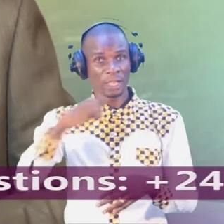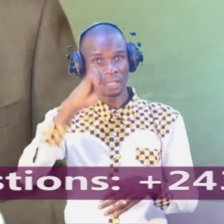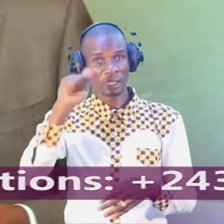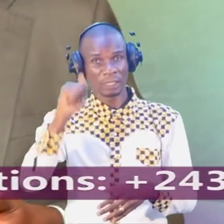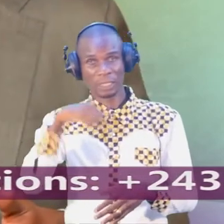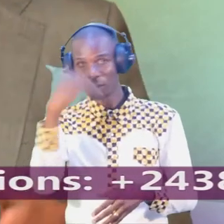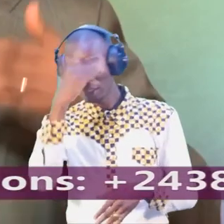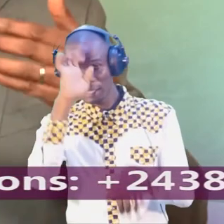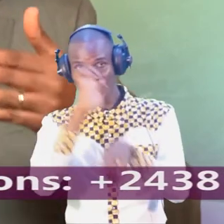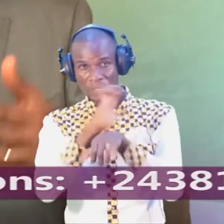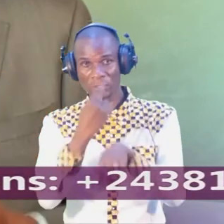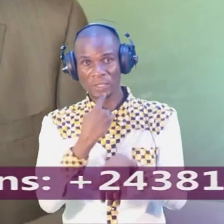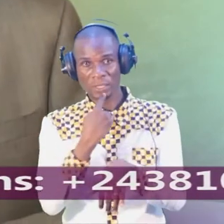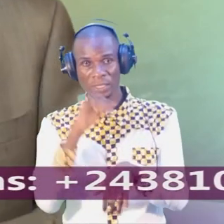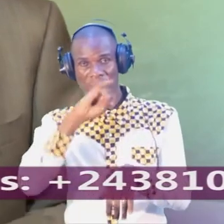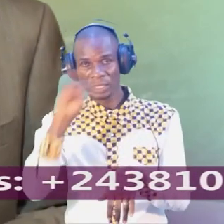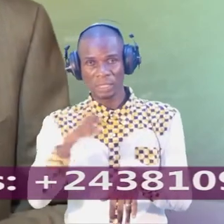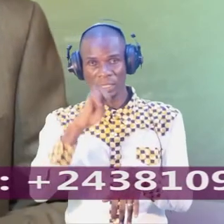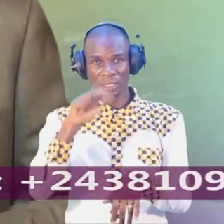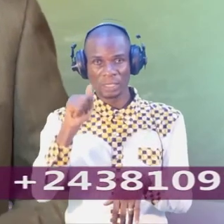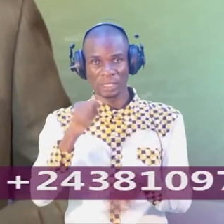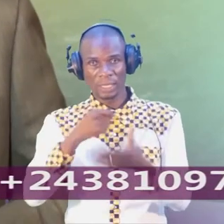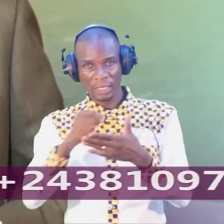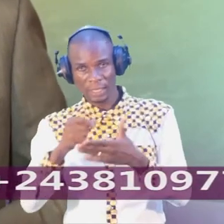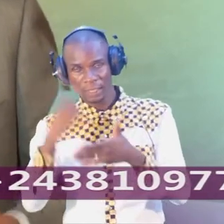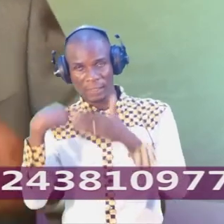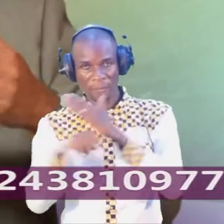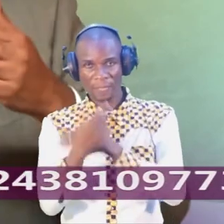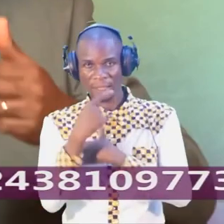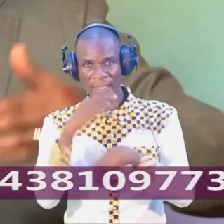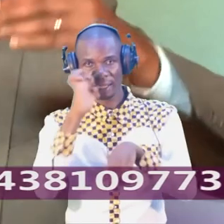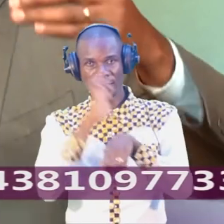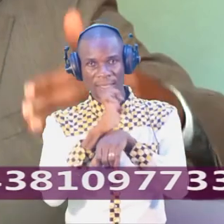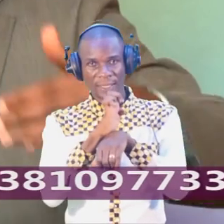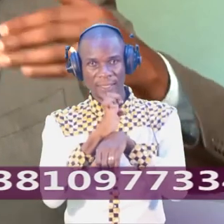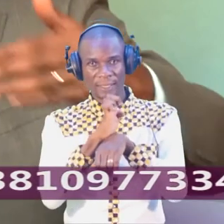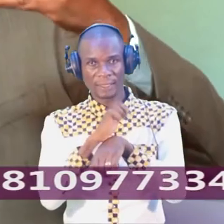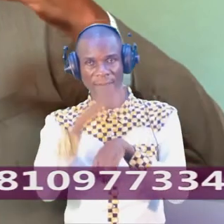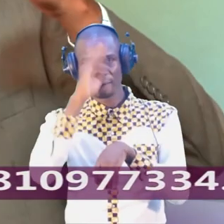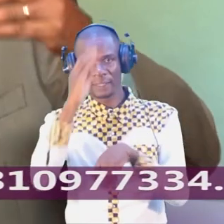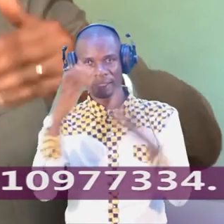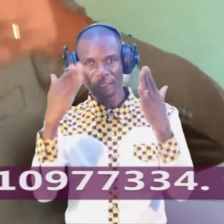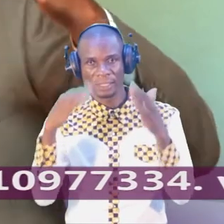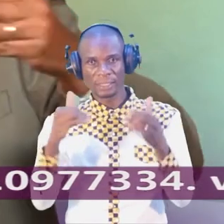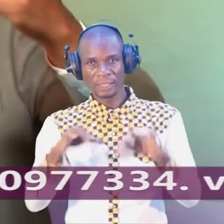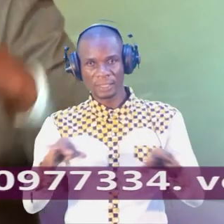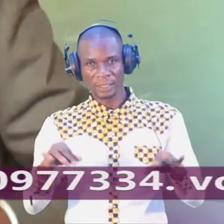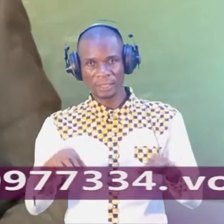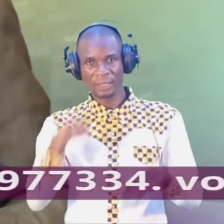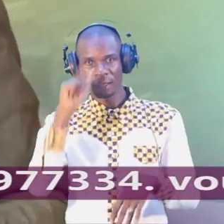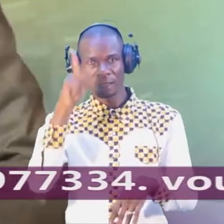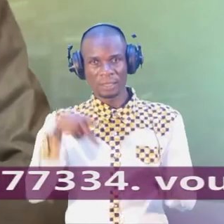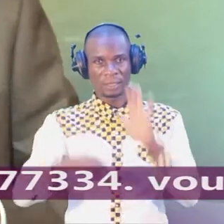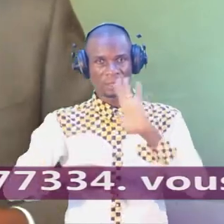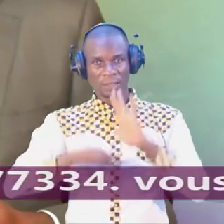Katika unabii kuu Mungu aliyetoa katika historia ya kanisa, Yohana anatabiri hivi